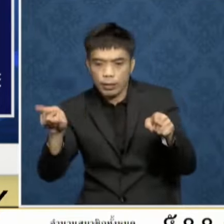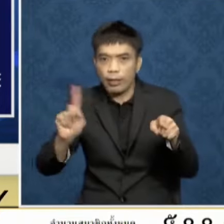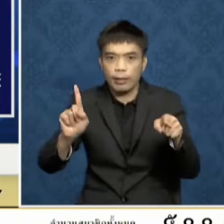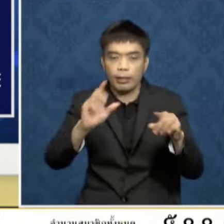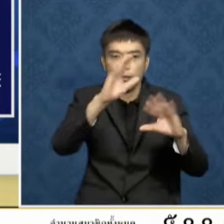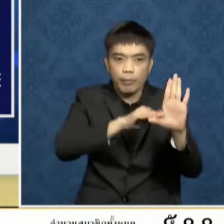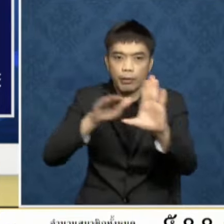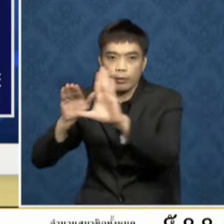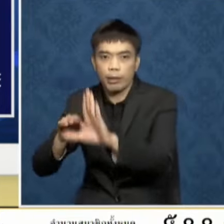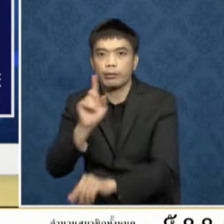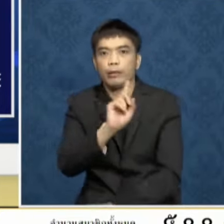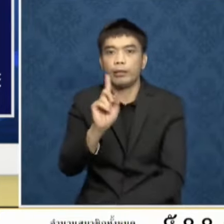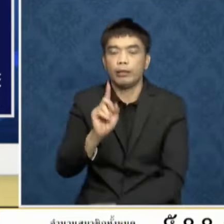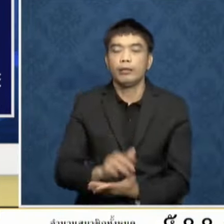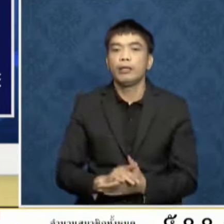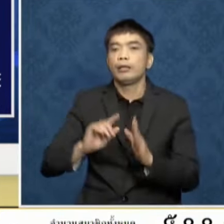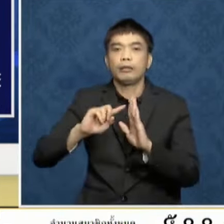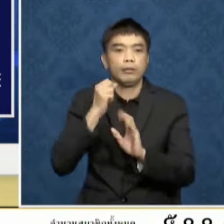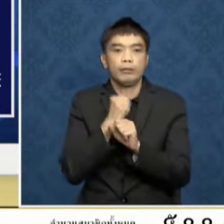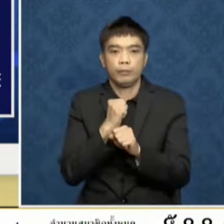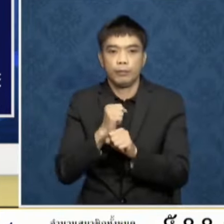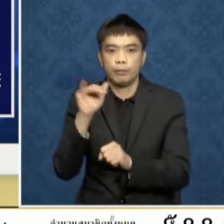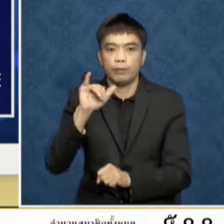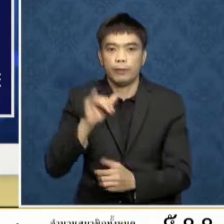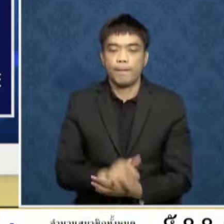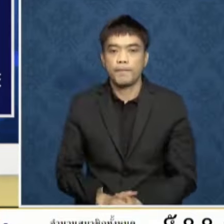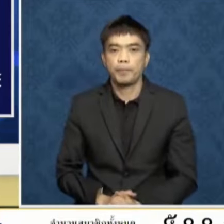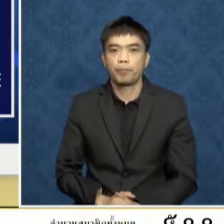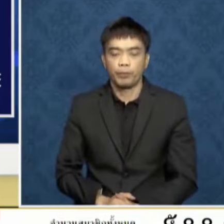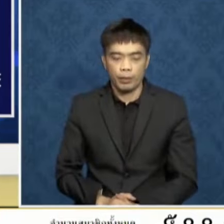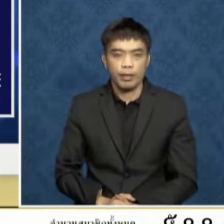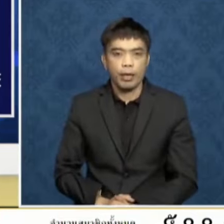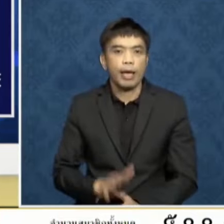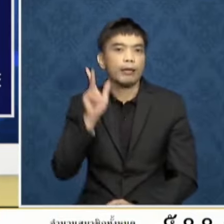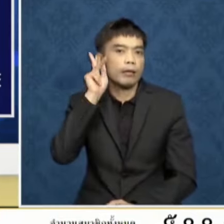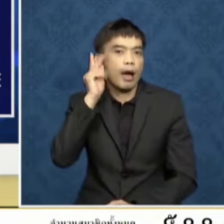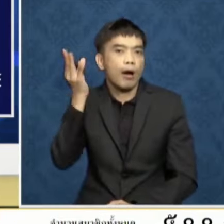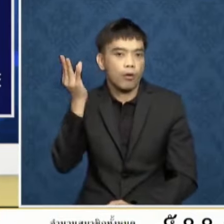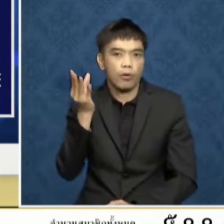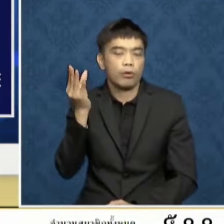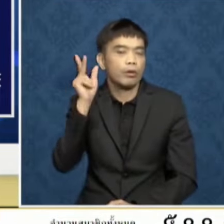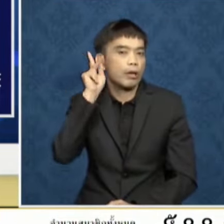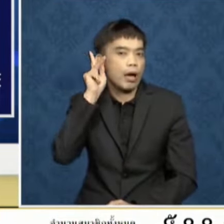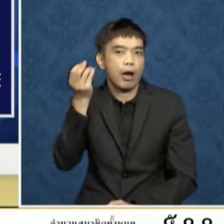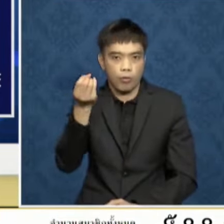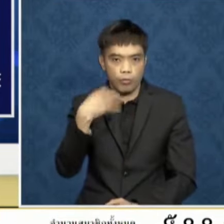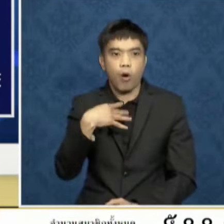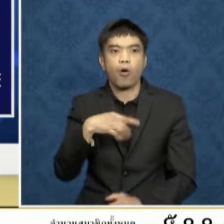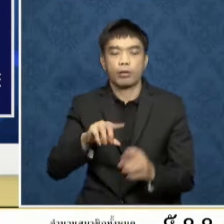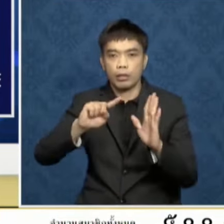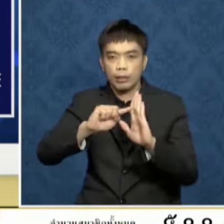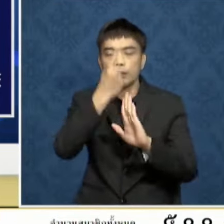ก็ยังไม่ได้เริ่มแต่ได้ข่าวว่านะคะจะเป็นการลงทะเบียนจะเปิดให้รับลงทะเบียนเนี่ยในงานtaga spad Soft Power